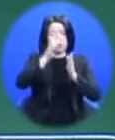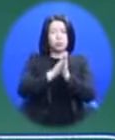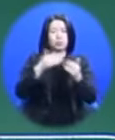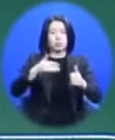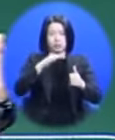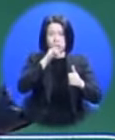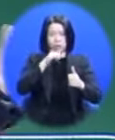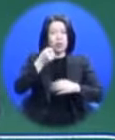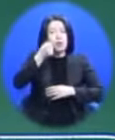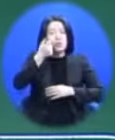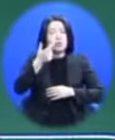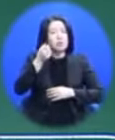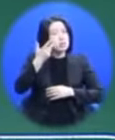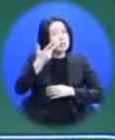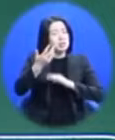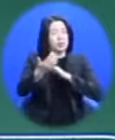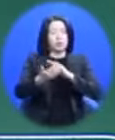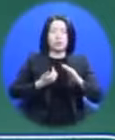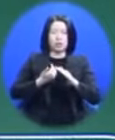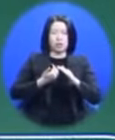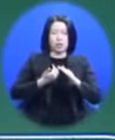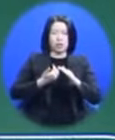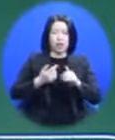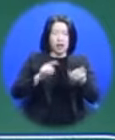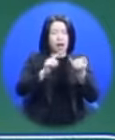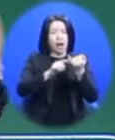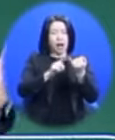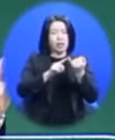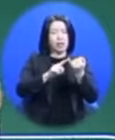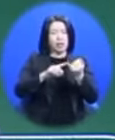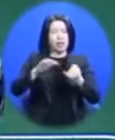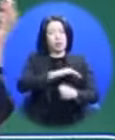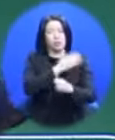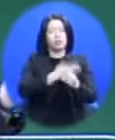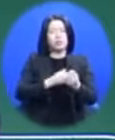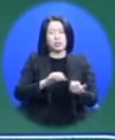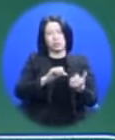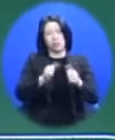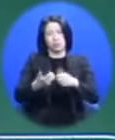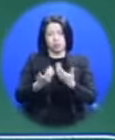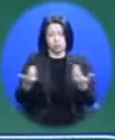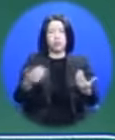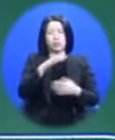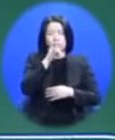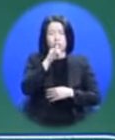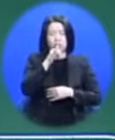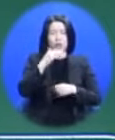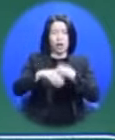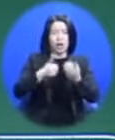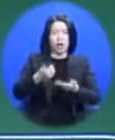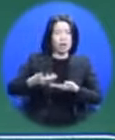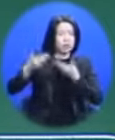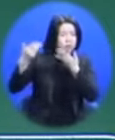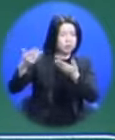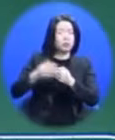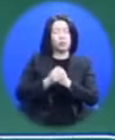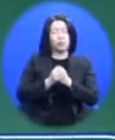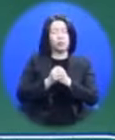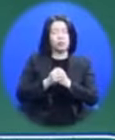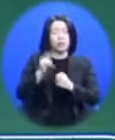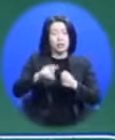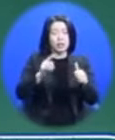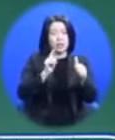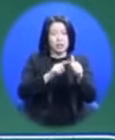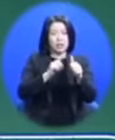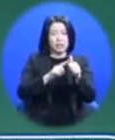전에 아주 사랑하며 사시던 아내 권사님께서 돌아가셨습니다. 먼저 하나님 품에 보내드리고, 그래도 이 남편